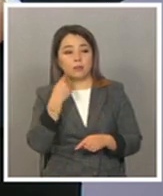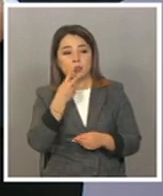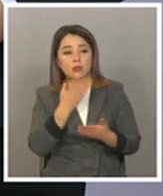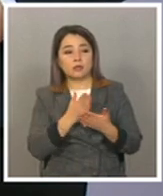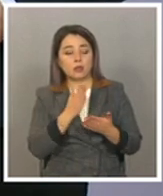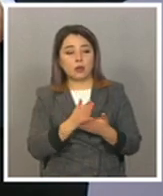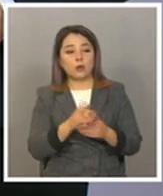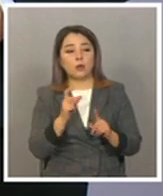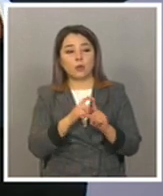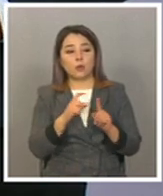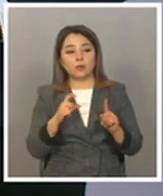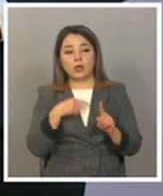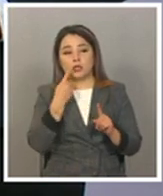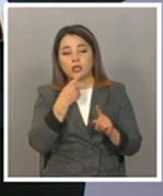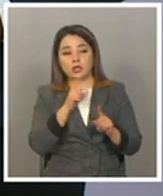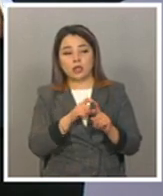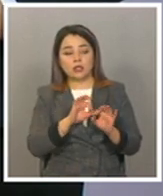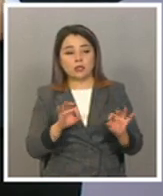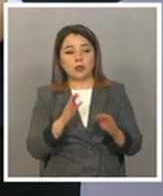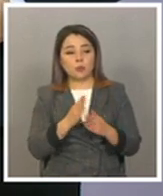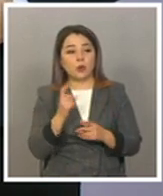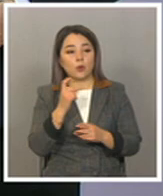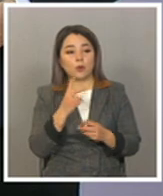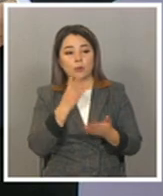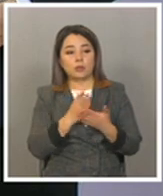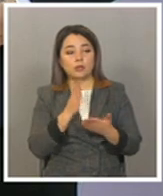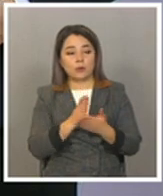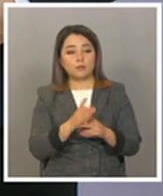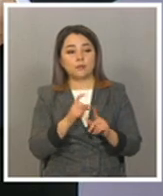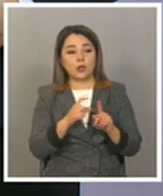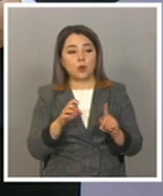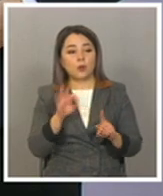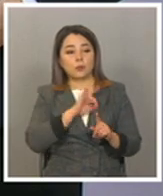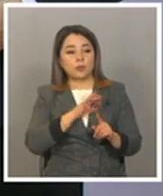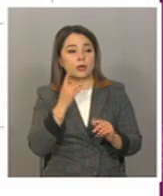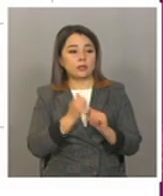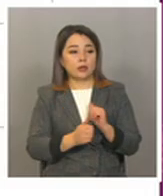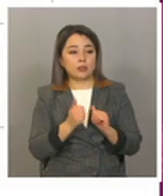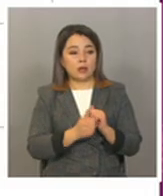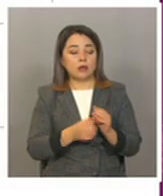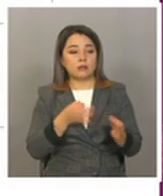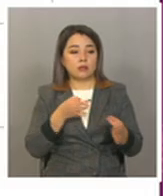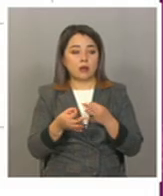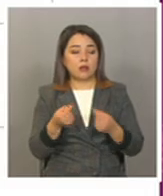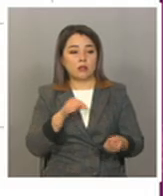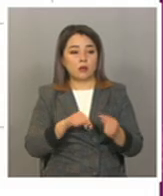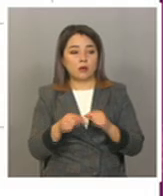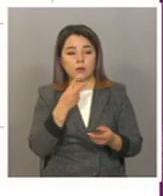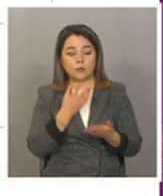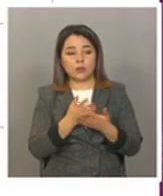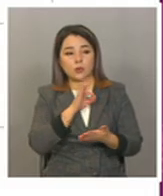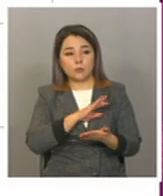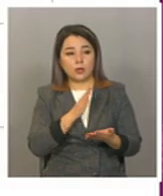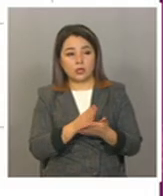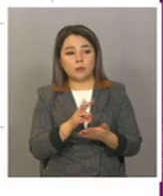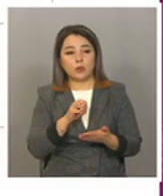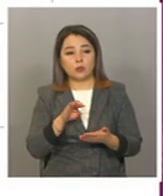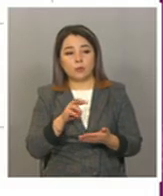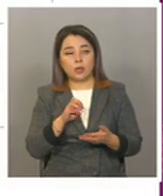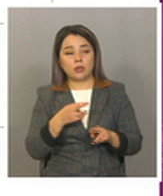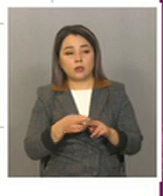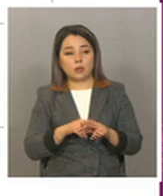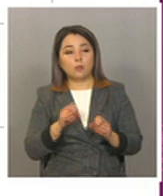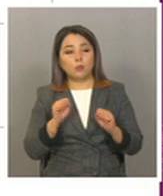речи. В художественных произведениях междометие чаще используют в диалогах. Междометия могут выражать